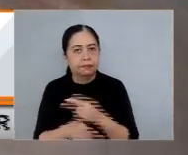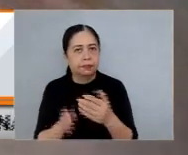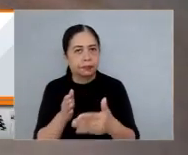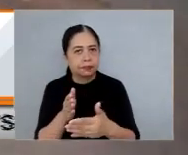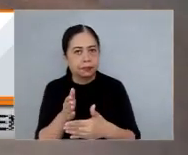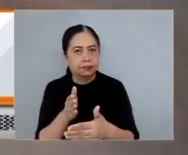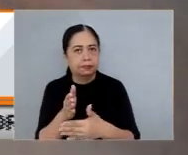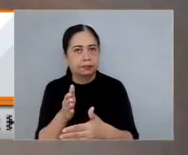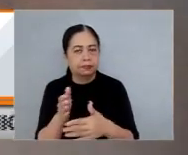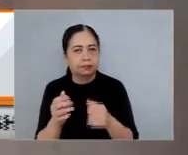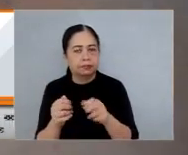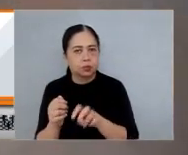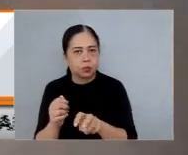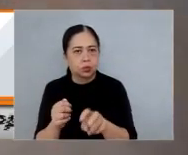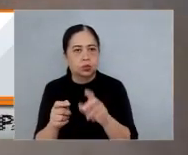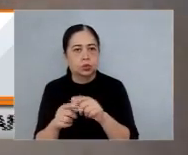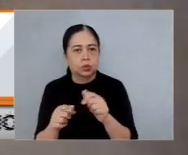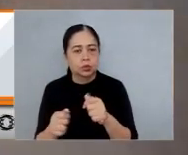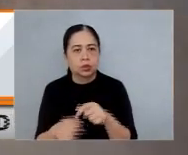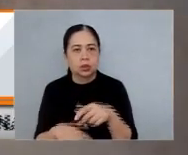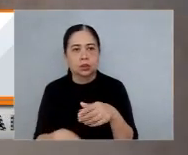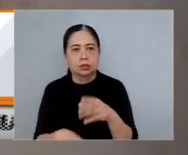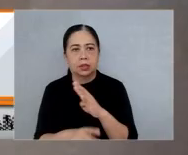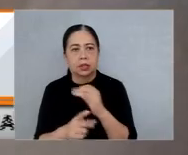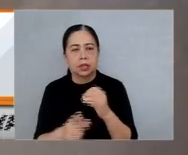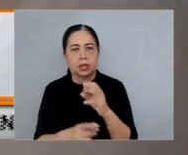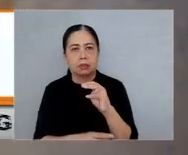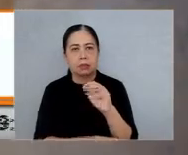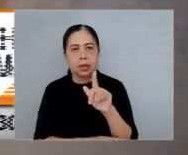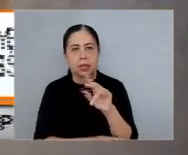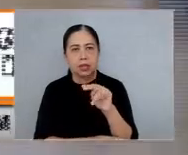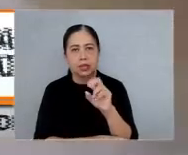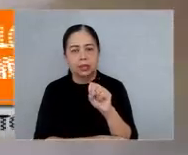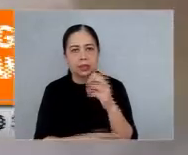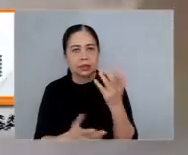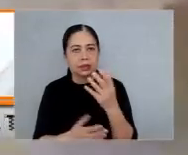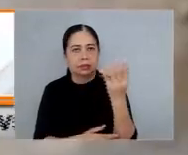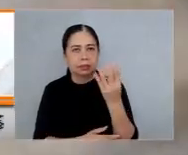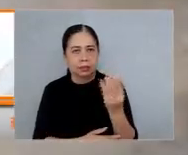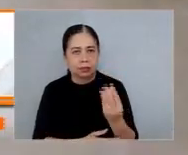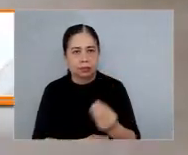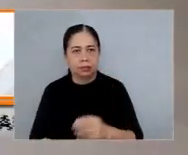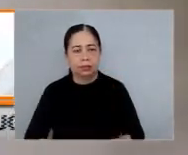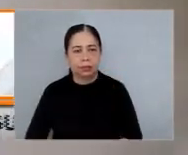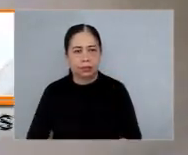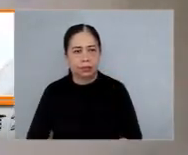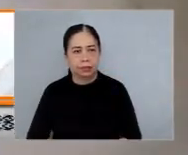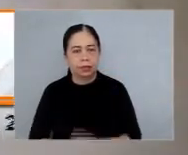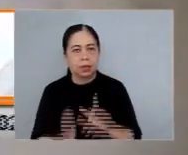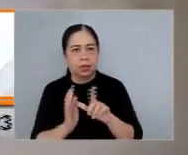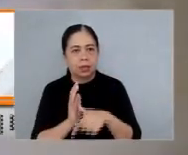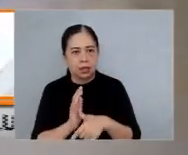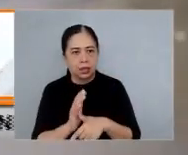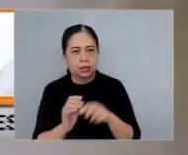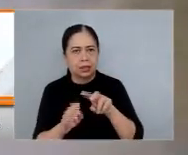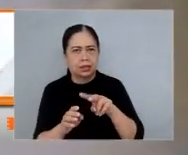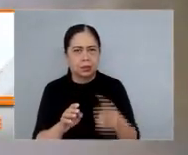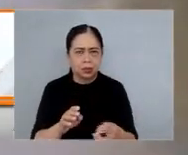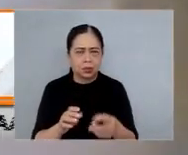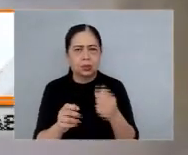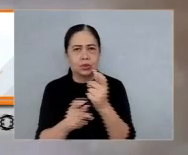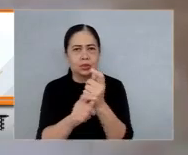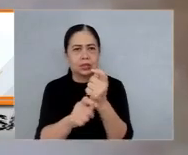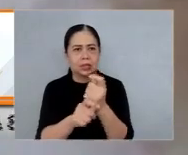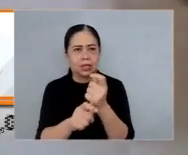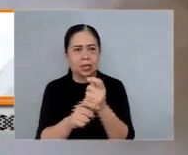mga motorista ang baha sa bypass Road sa Barangay malinis sa Lemery Batangas maya-maya pa lumusot Sa kanal ang Puting truck hanggang